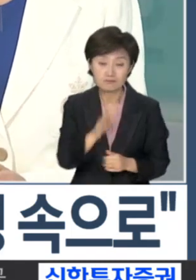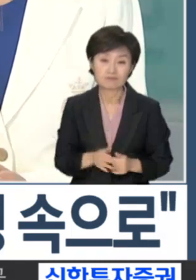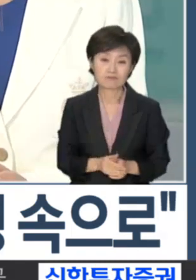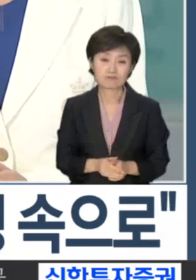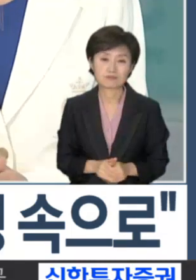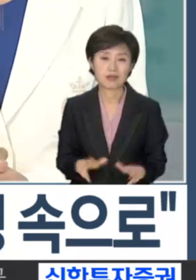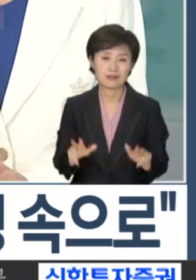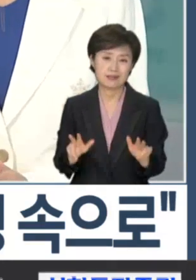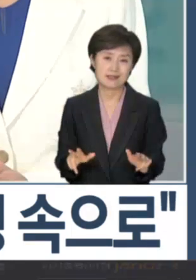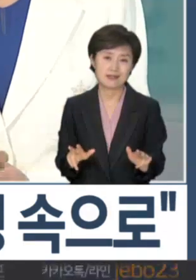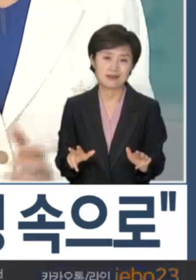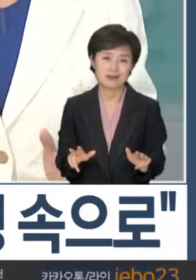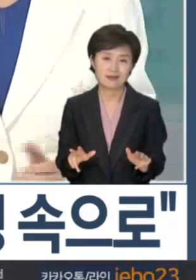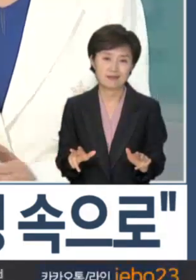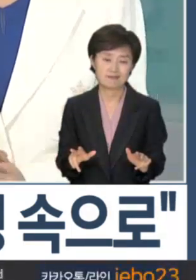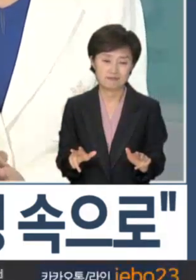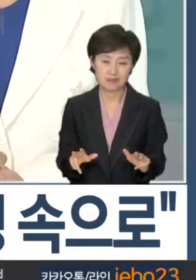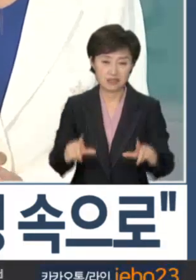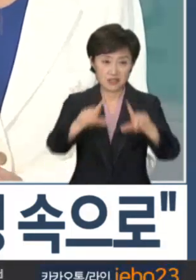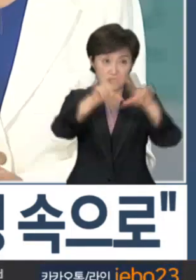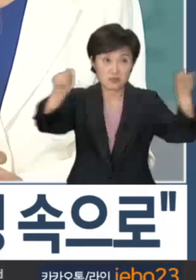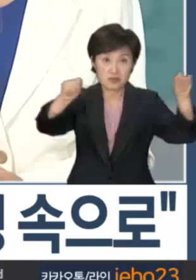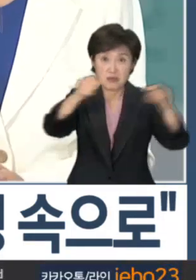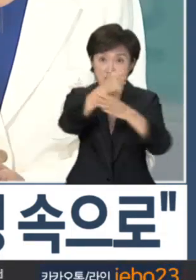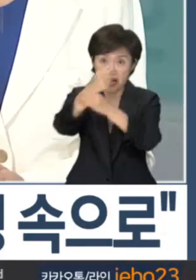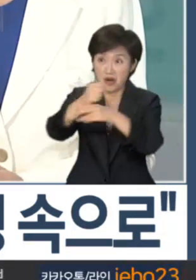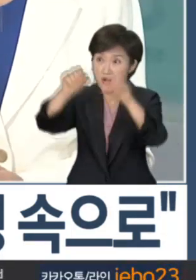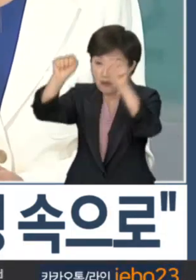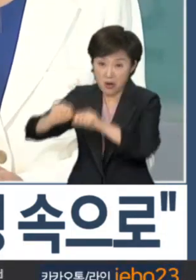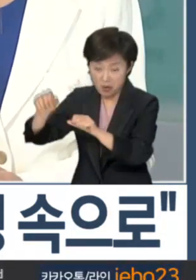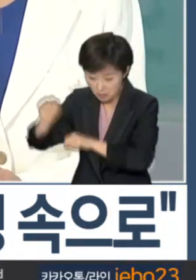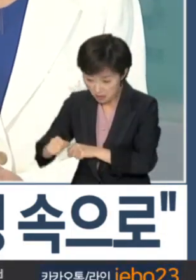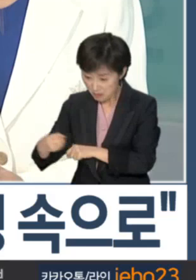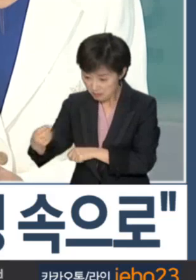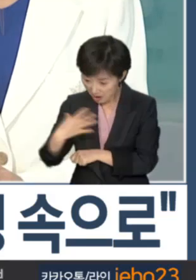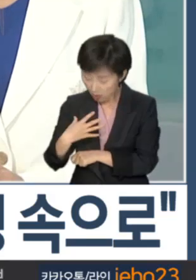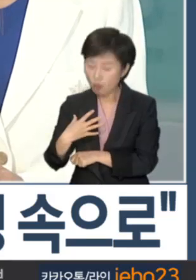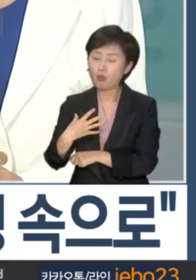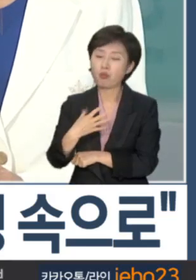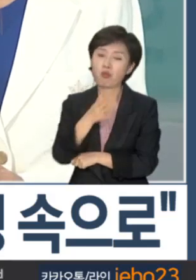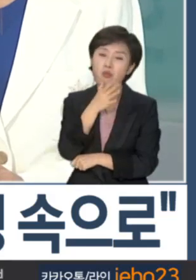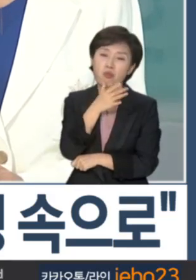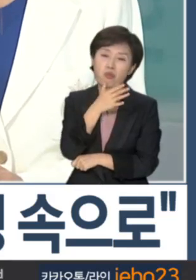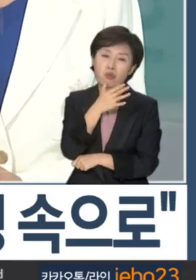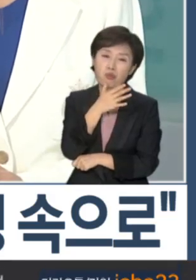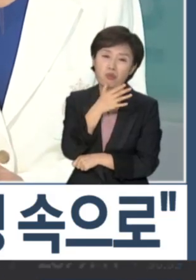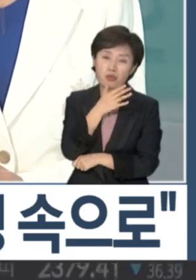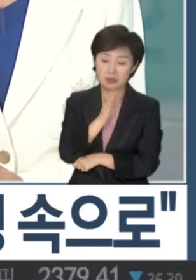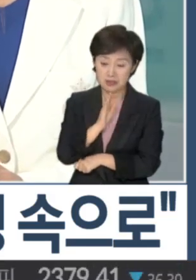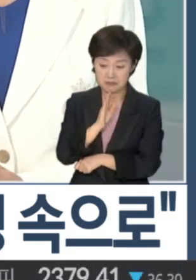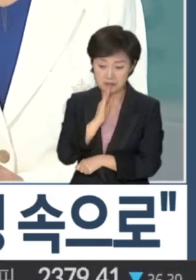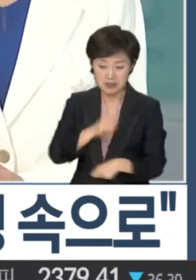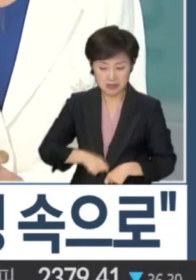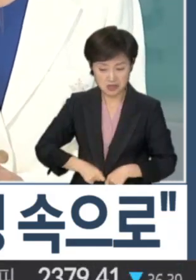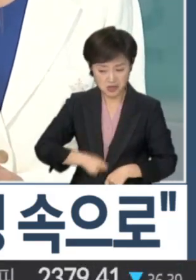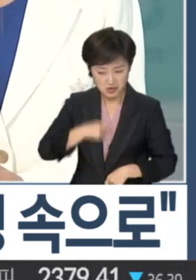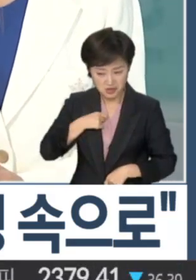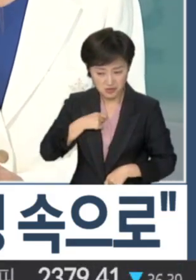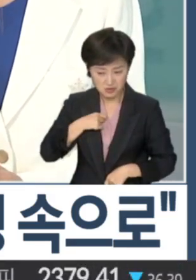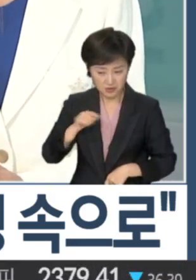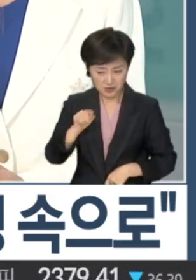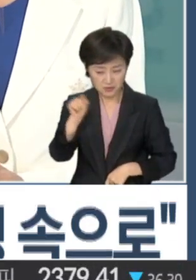아, 이제서야 뭐 현수막도 내리고 정쟁을 좀 줄이겠다라고 하는데 그 진정성이